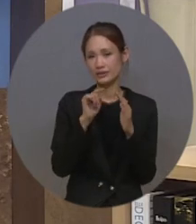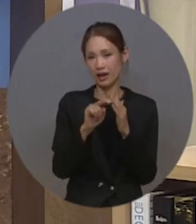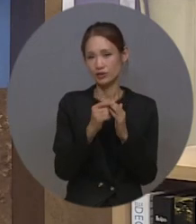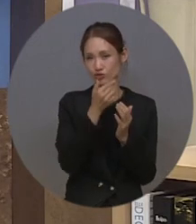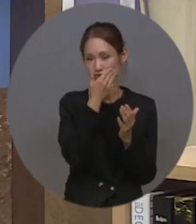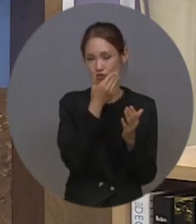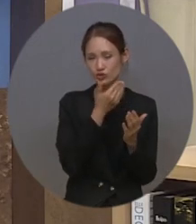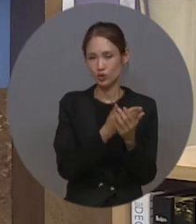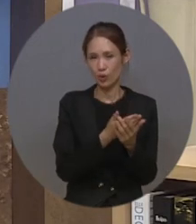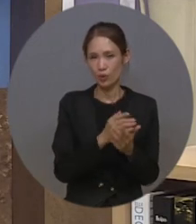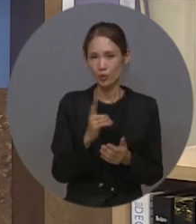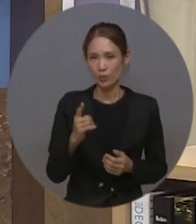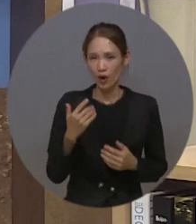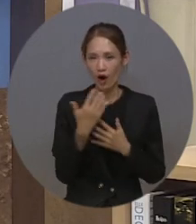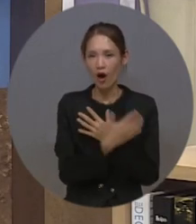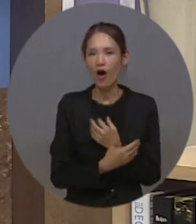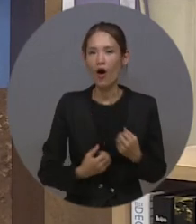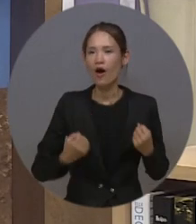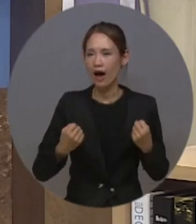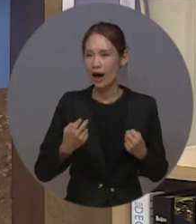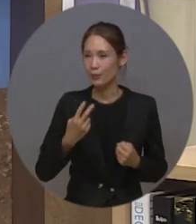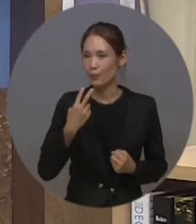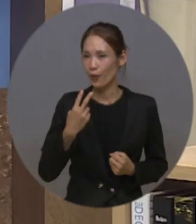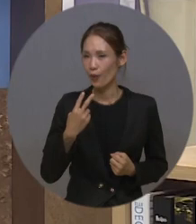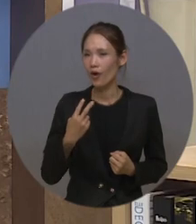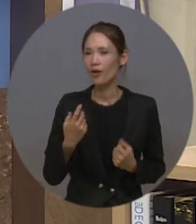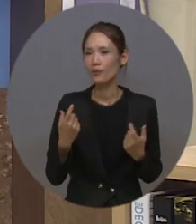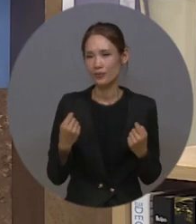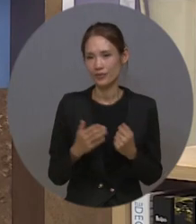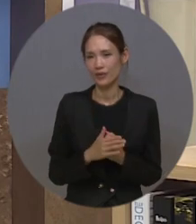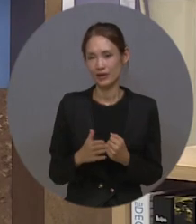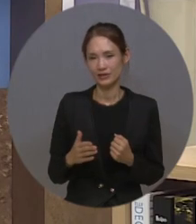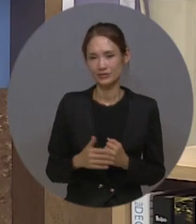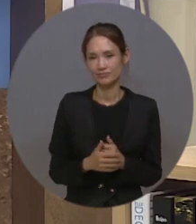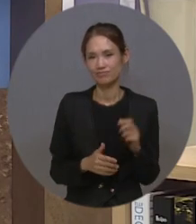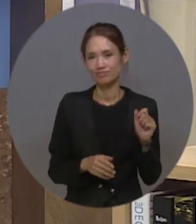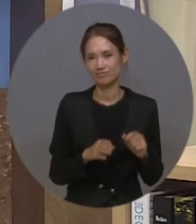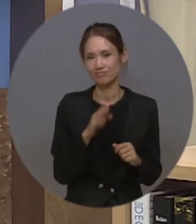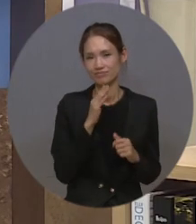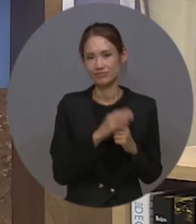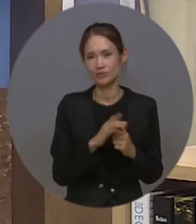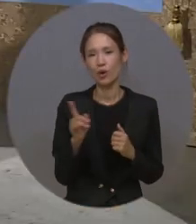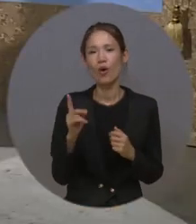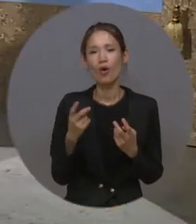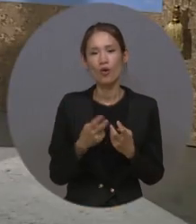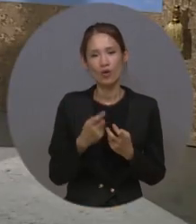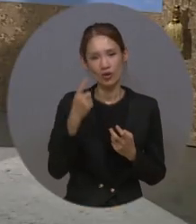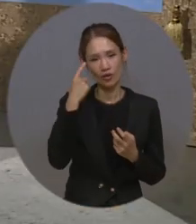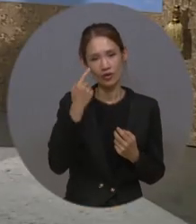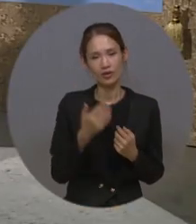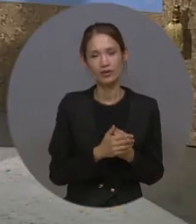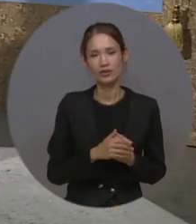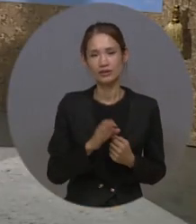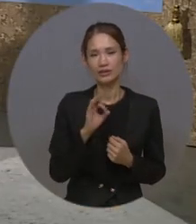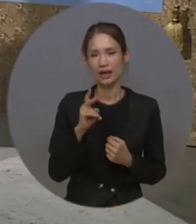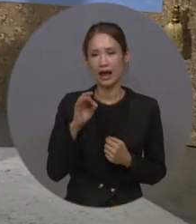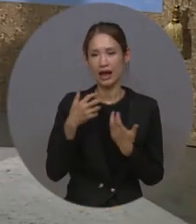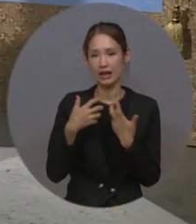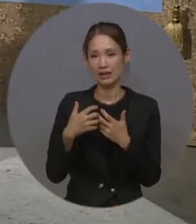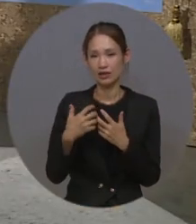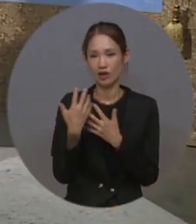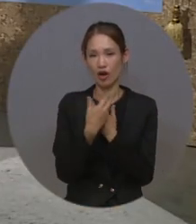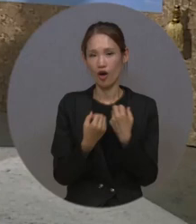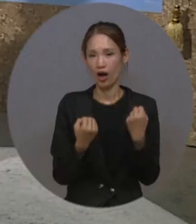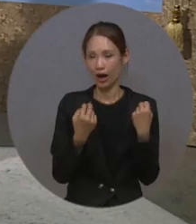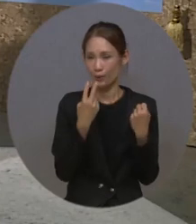요인 중에 하나가 건강보험이 아닐까 싶거든요. 그러게 말입니다. 예. 요즘 좀 어떤가요? 그 양압기가 예. 건강보험 된